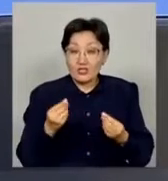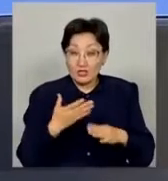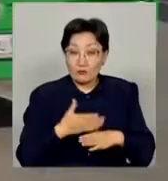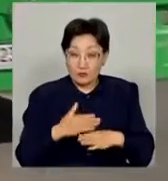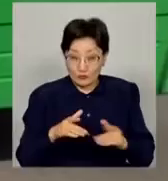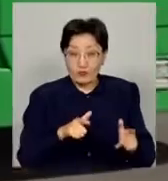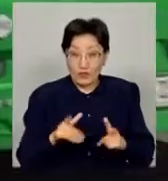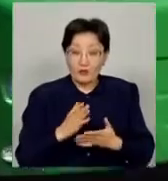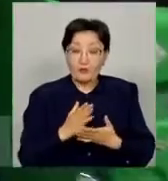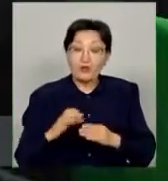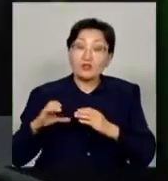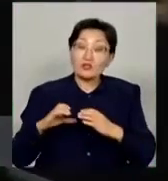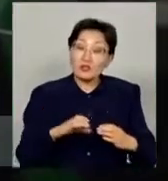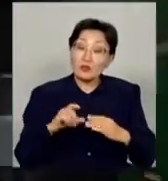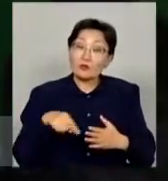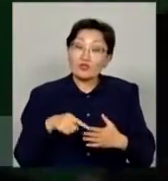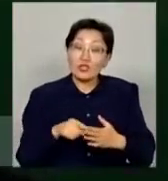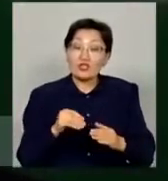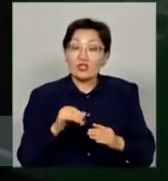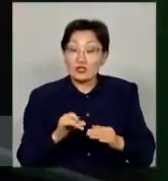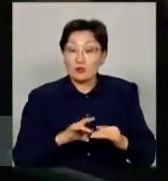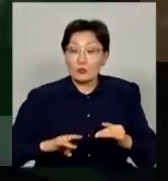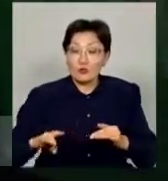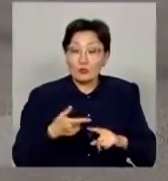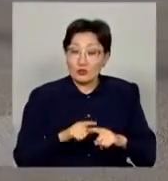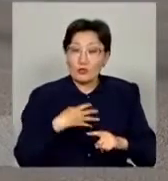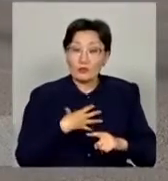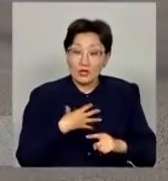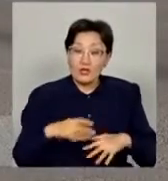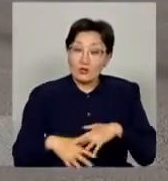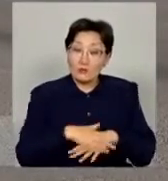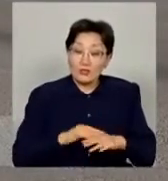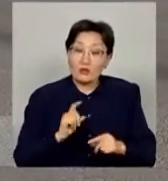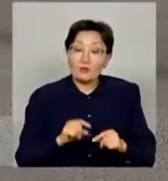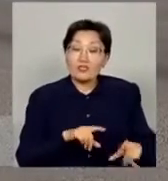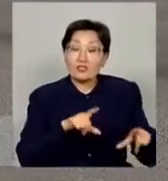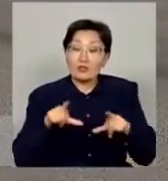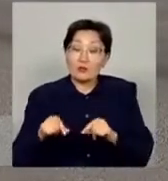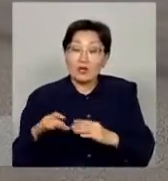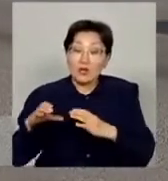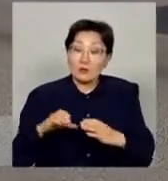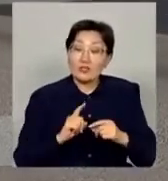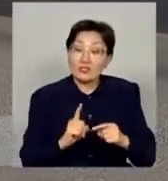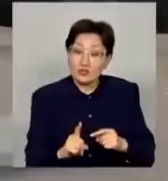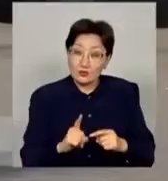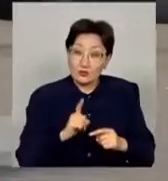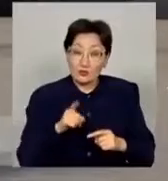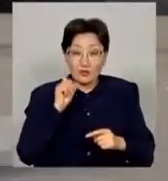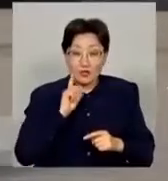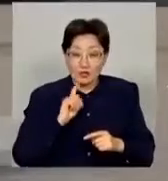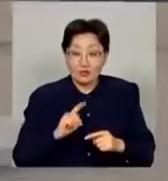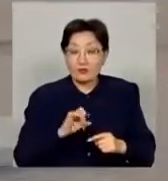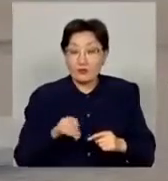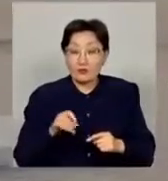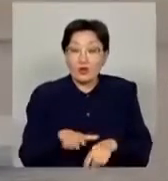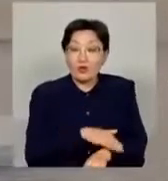дайындап қойдық. Қоғамдық көлік мәселесі Жетісу ауданында да өзекті. Халық барар жеріне автобуспен қатынайтындықтан ыңғайлы болуын